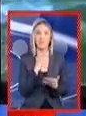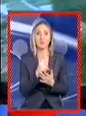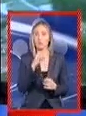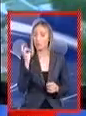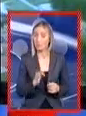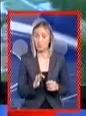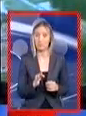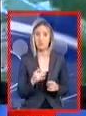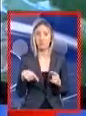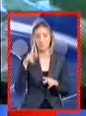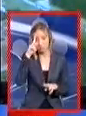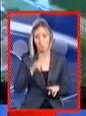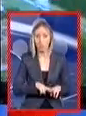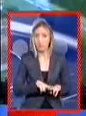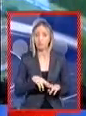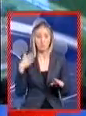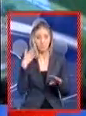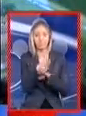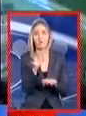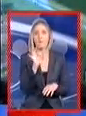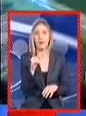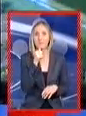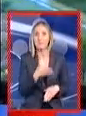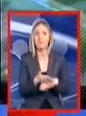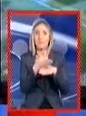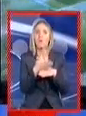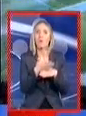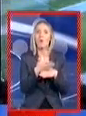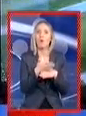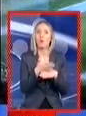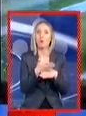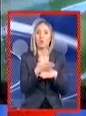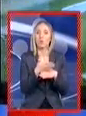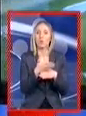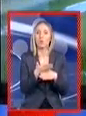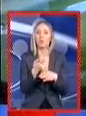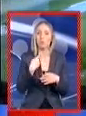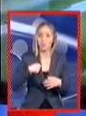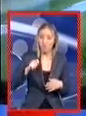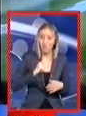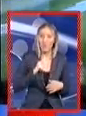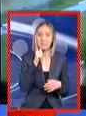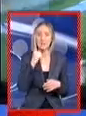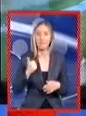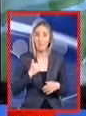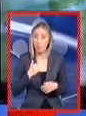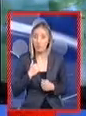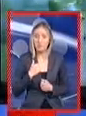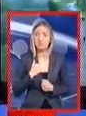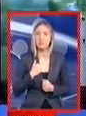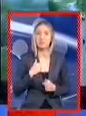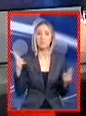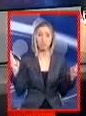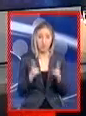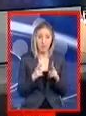100% sigurno, odlučili su da se zapute tamo i da pomognu pripadnicima kako unutrašnjih poslova, tako i same vojske, da bi u što